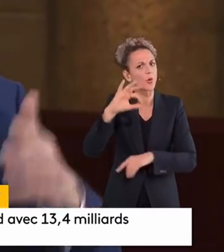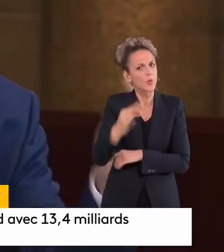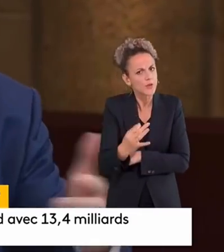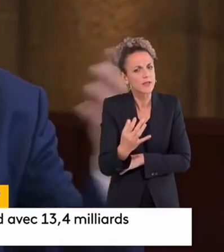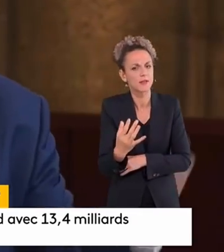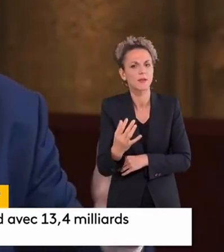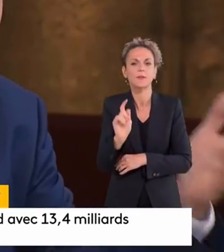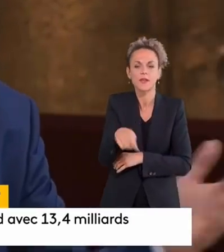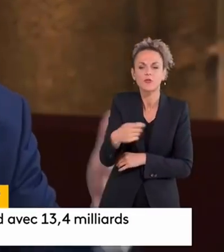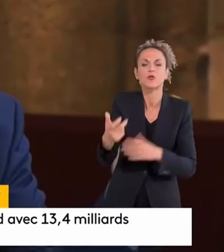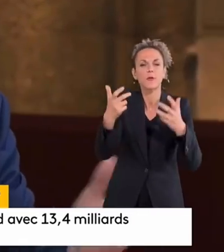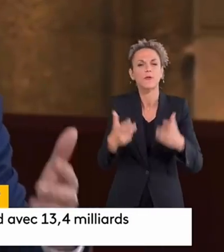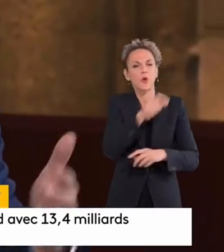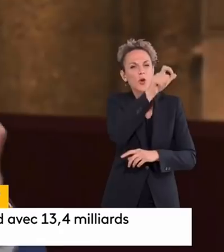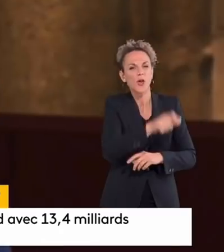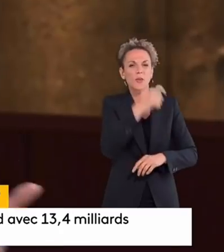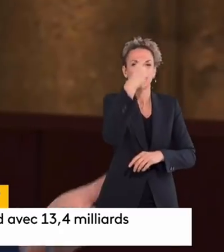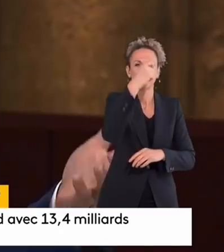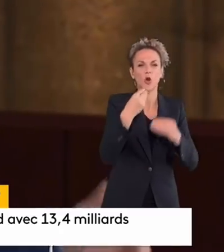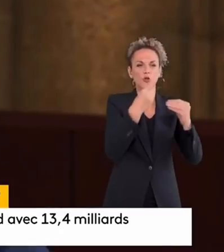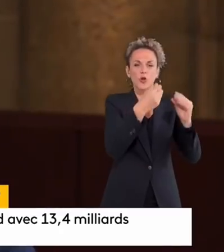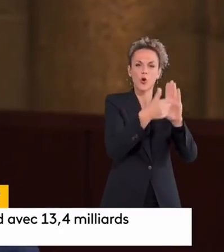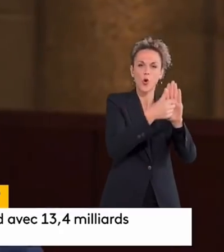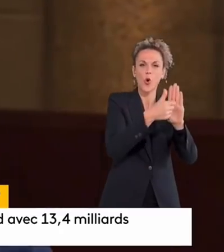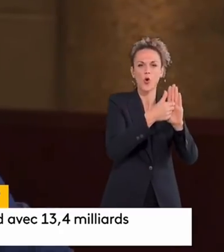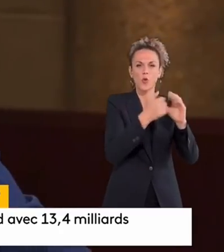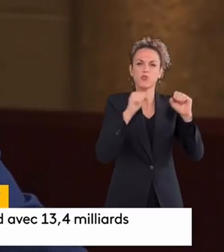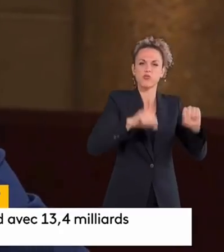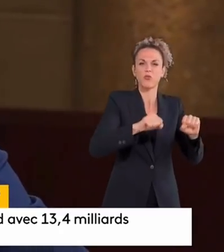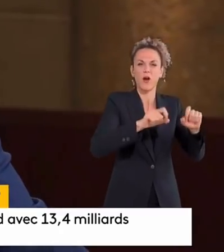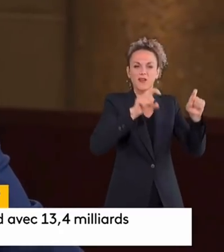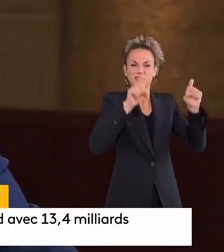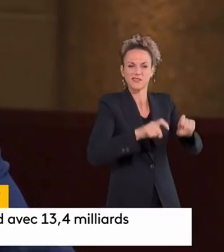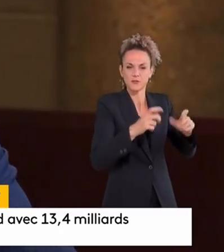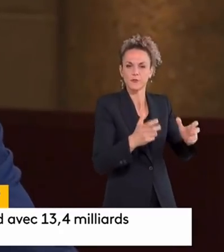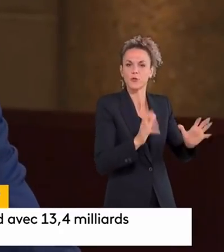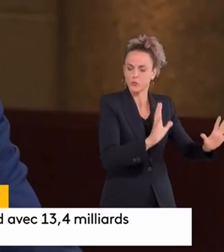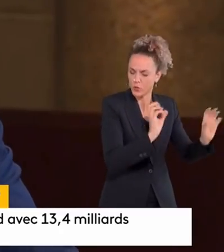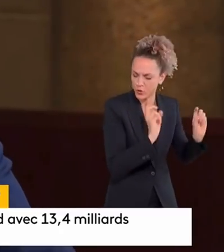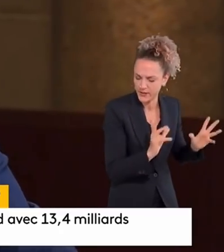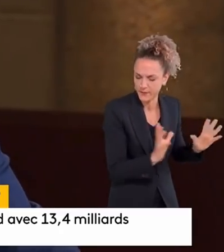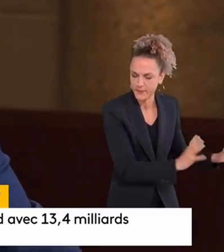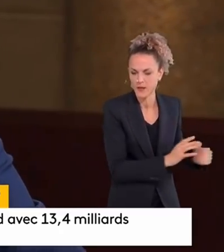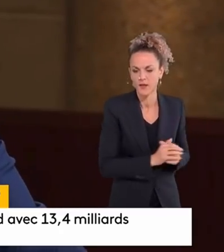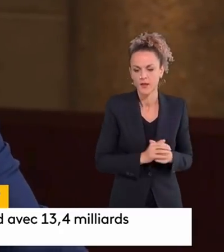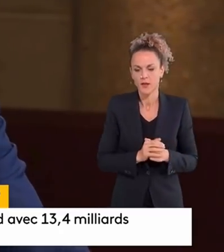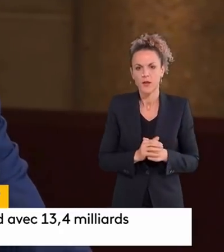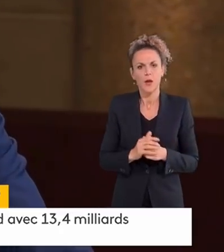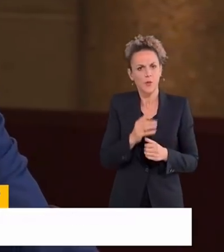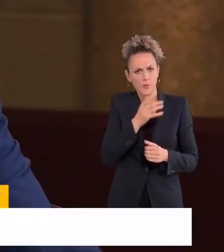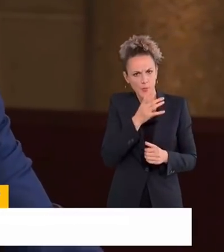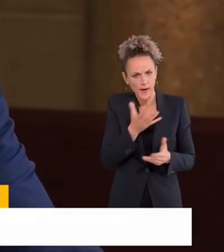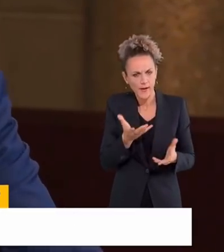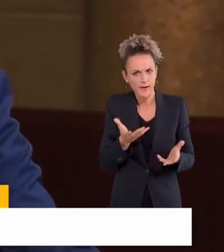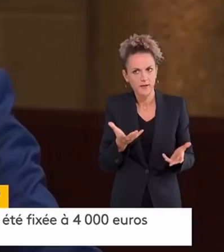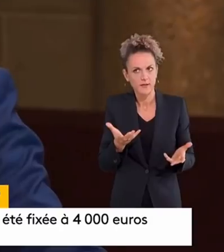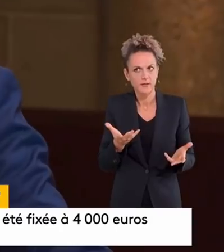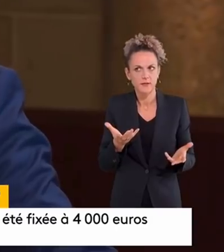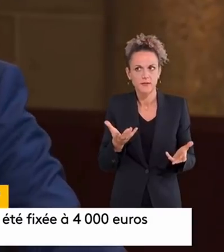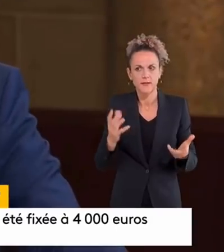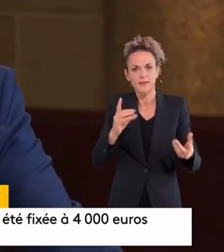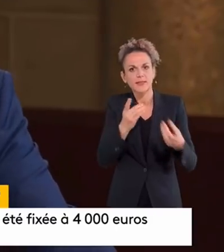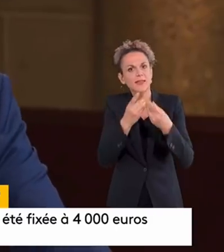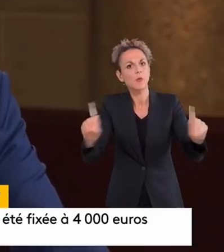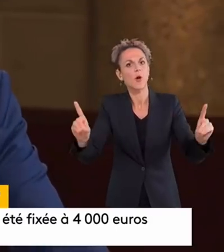veut déprésidentialiser, bon, justement, je veux dire, on ne peut pas mettre en danger la